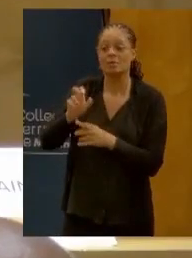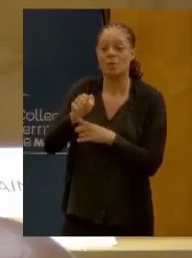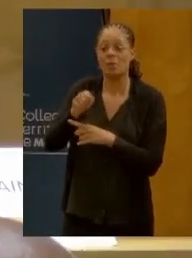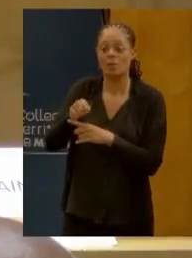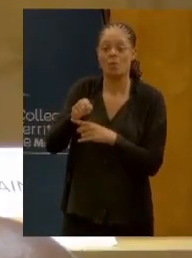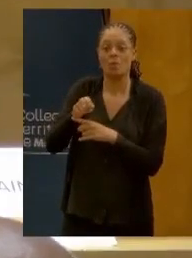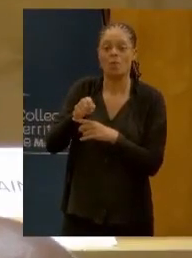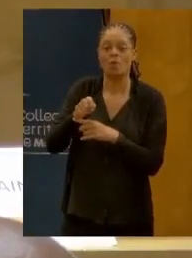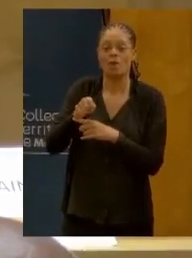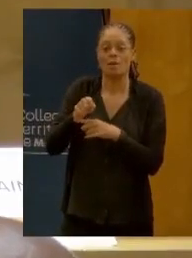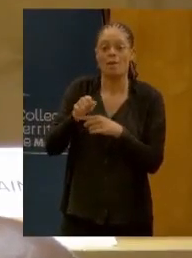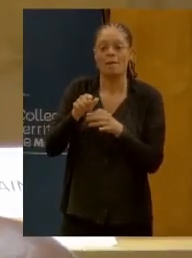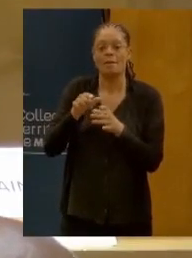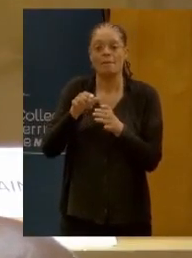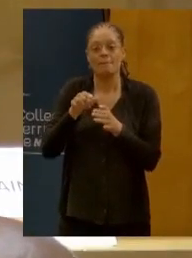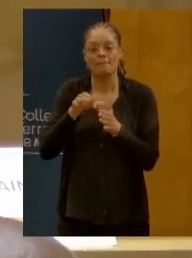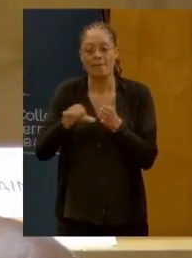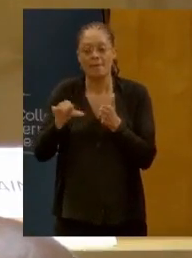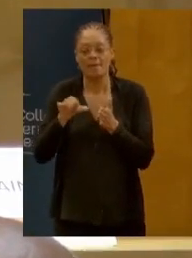au taux de la richesse